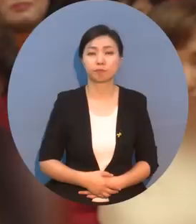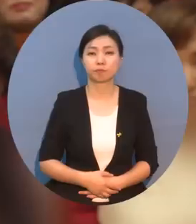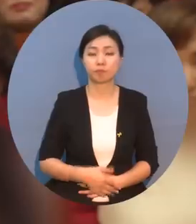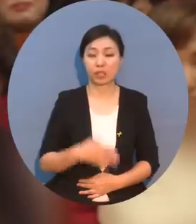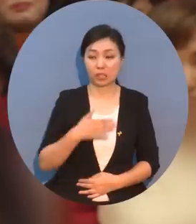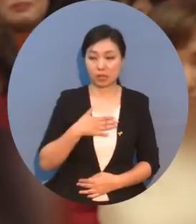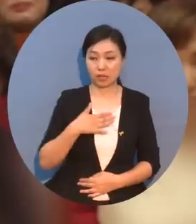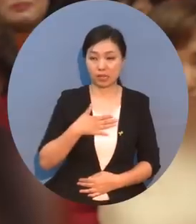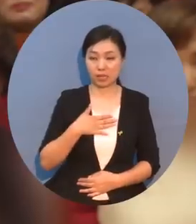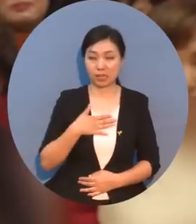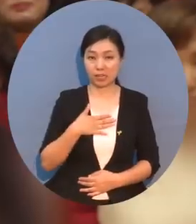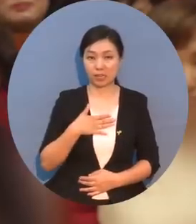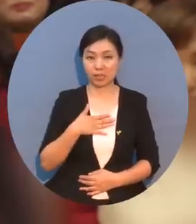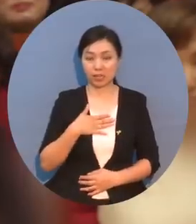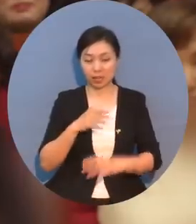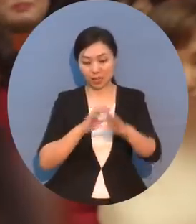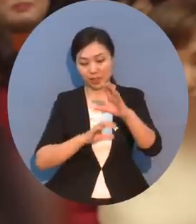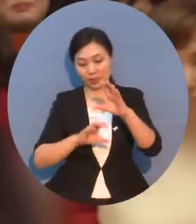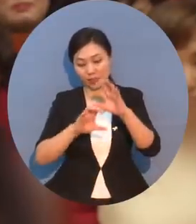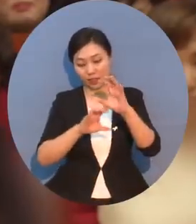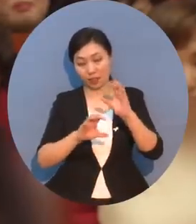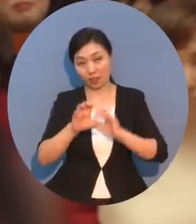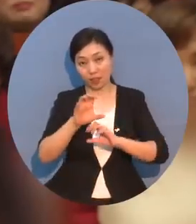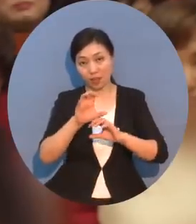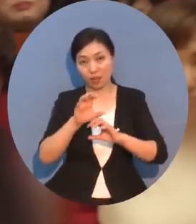저도 이제 예를 들어서 뭐 댓글에 그렇게